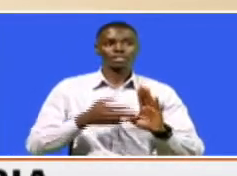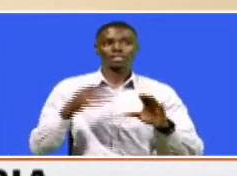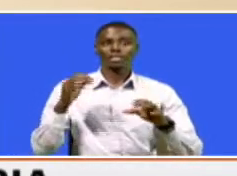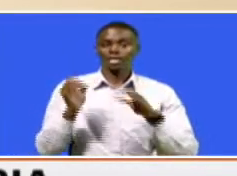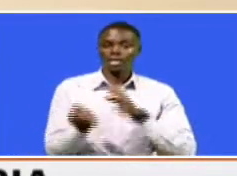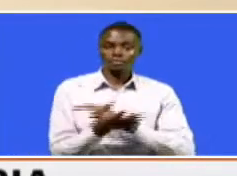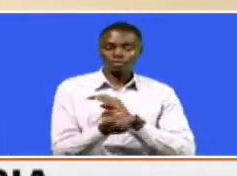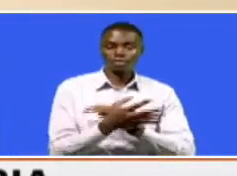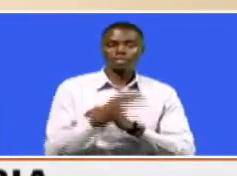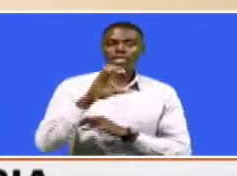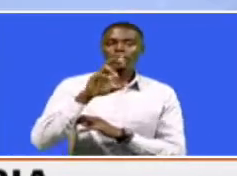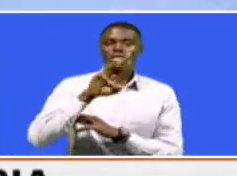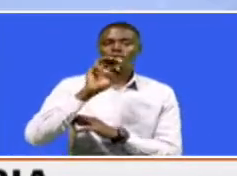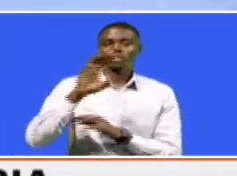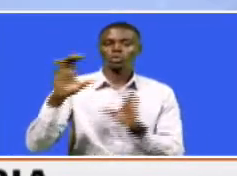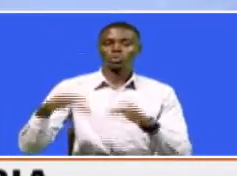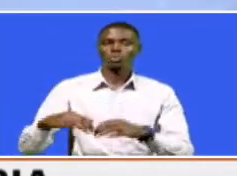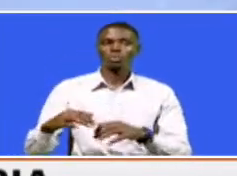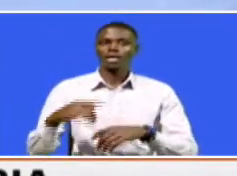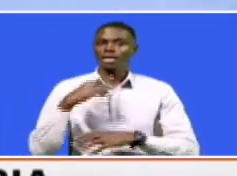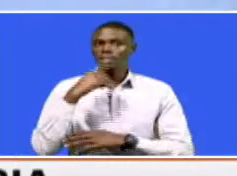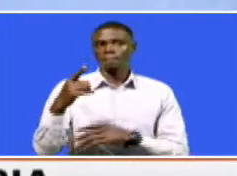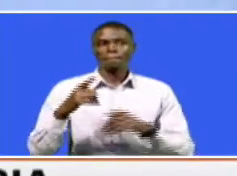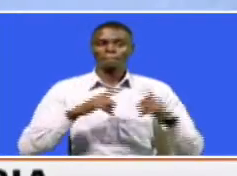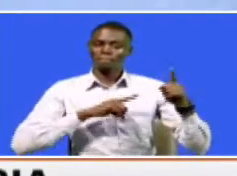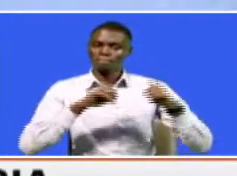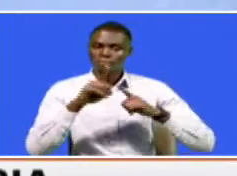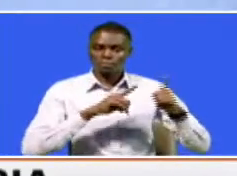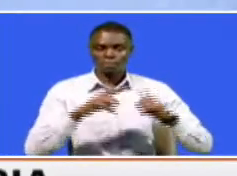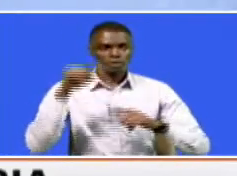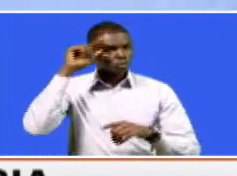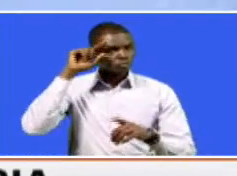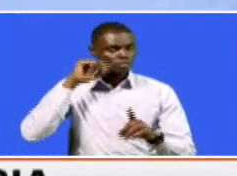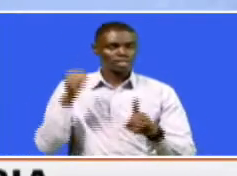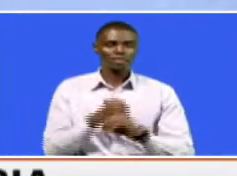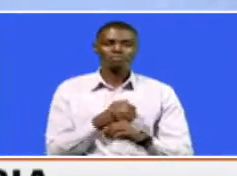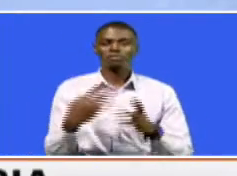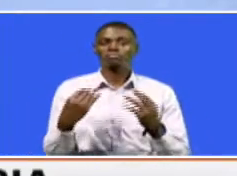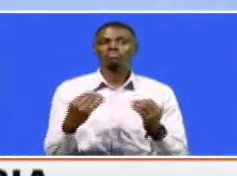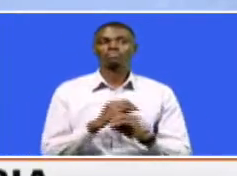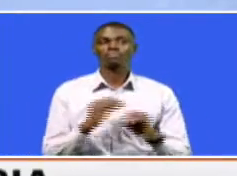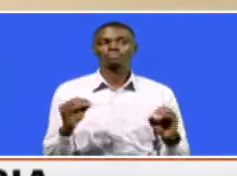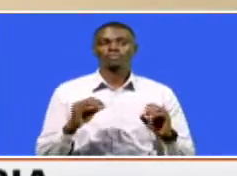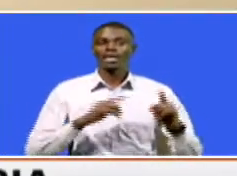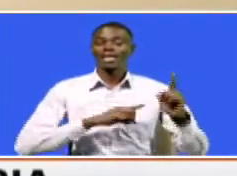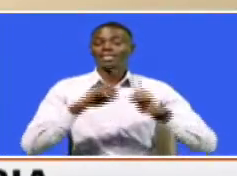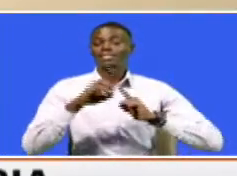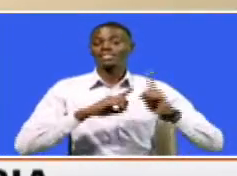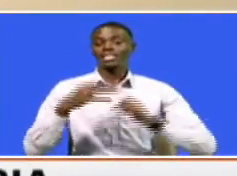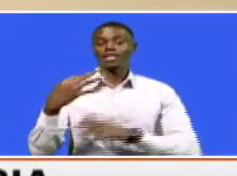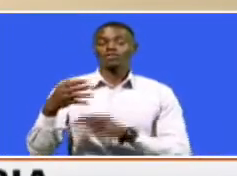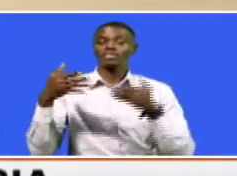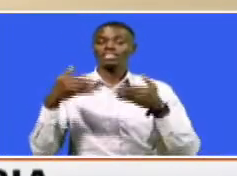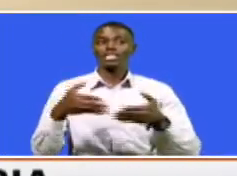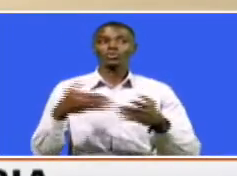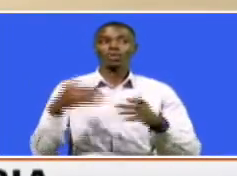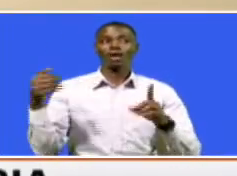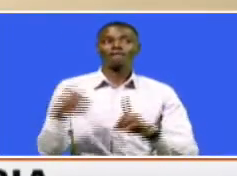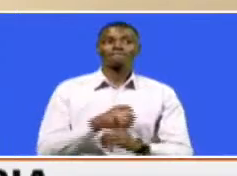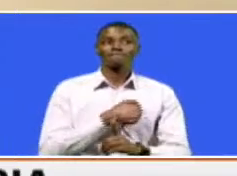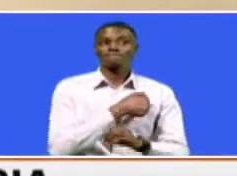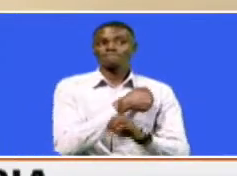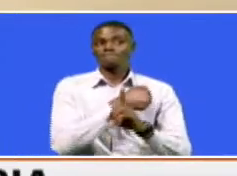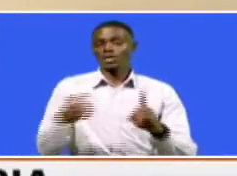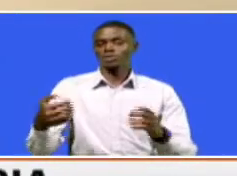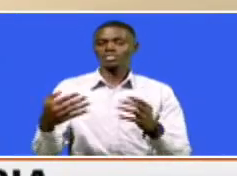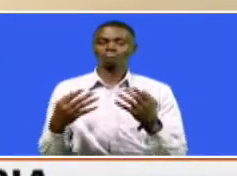Kriu, anadokeza kwamba safari aliyodhulumiwa kijinsia si rahisi. But the journey of sexual violence is not